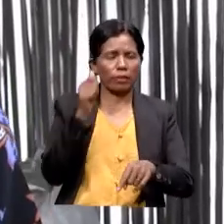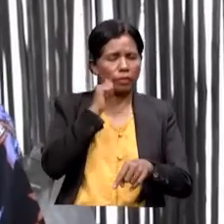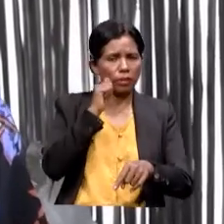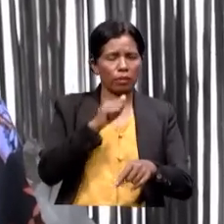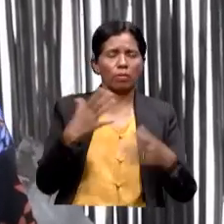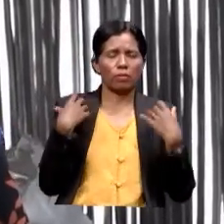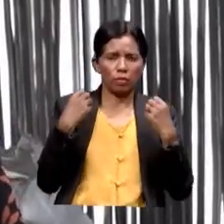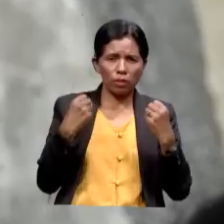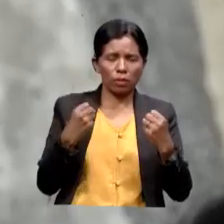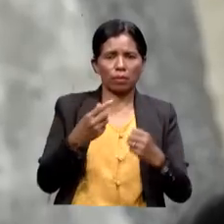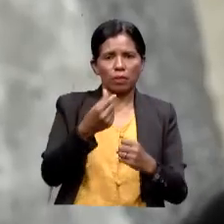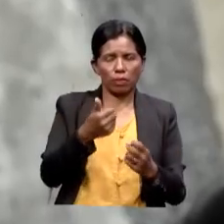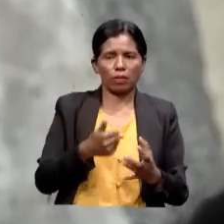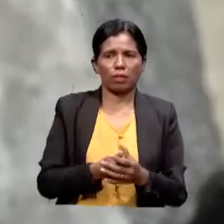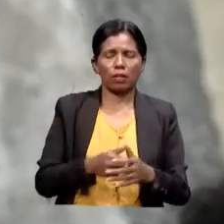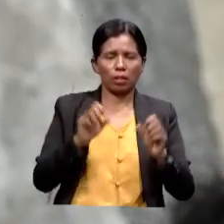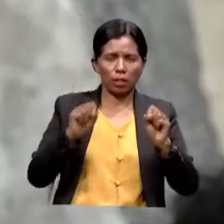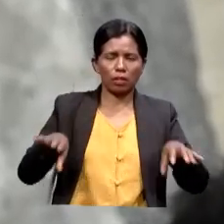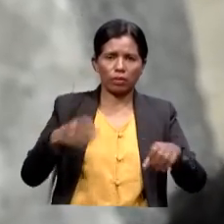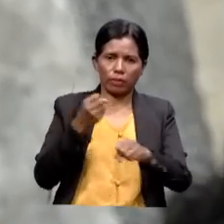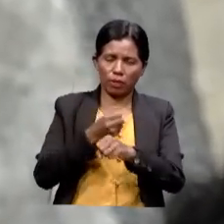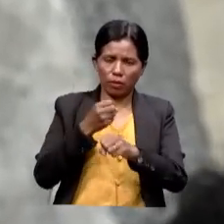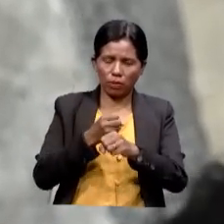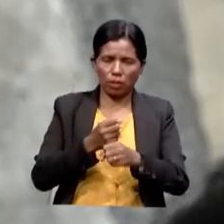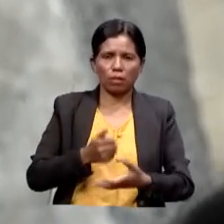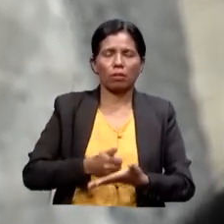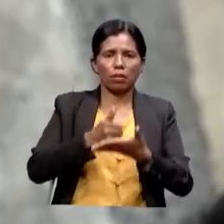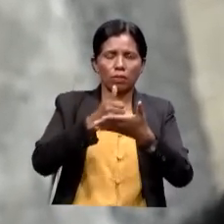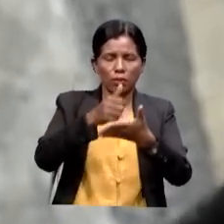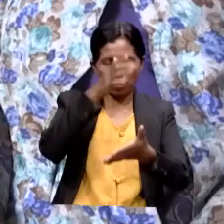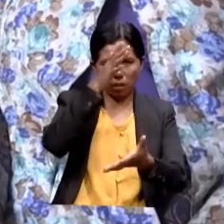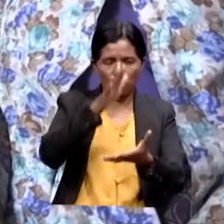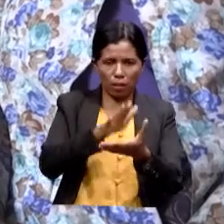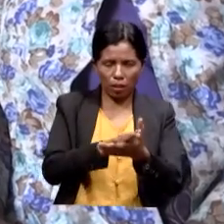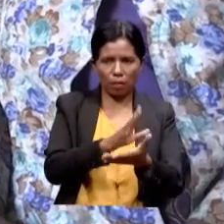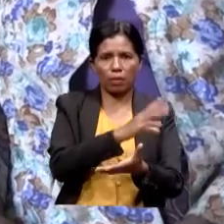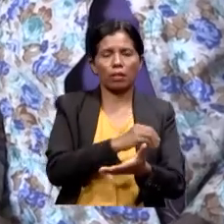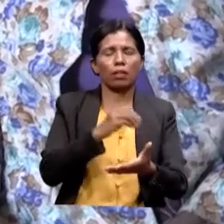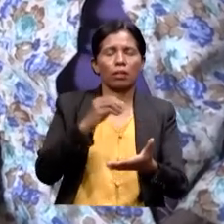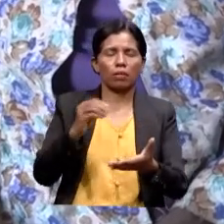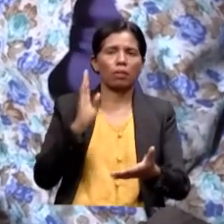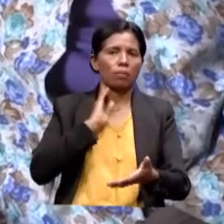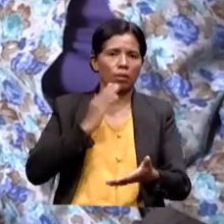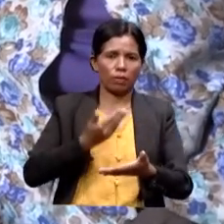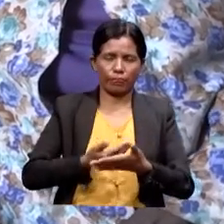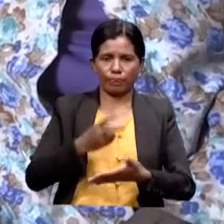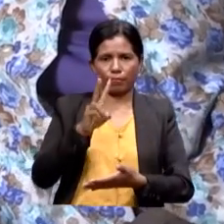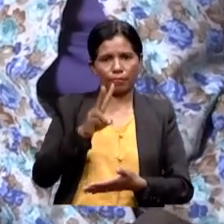ton. Tiki esforsu an tomak hori taumatan ba ne kaben avo Benjamin non nebe uang nain rua.